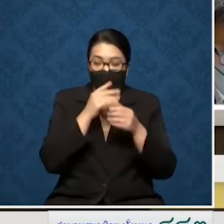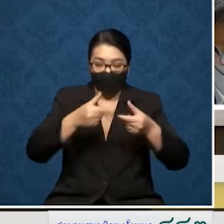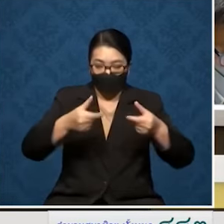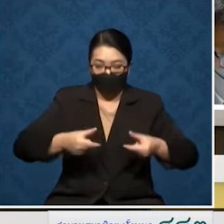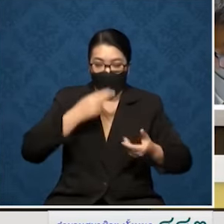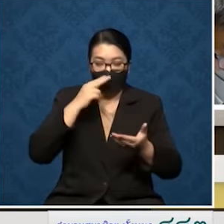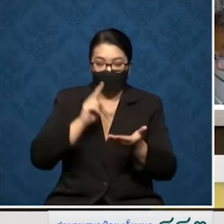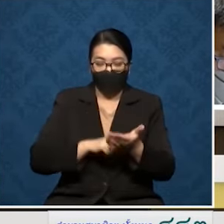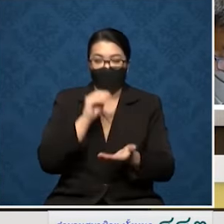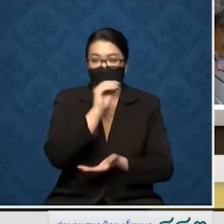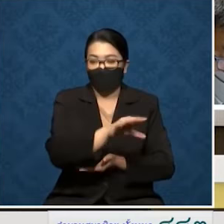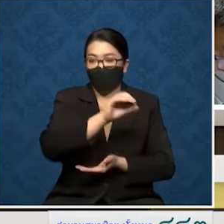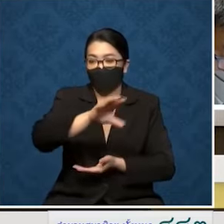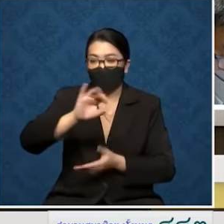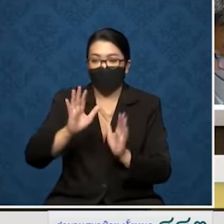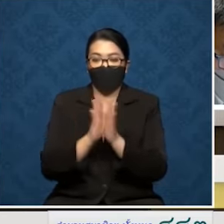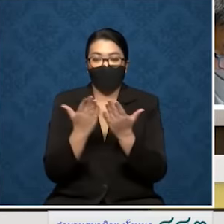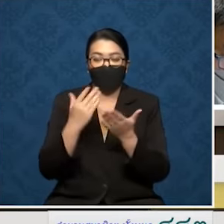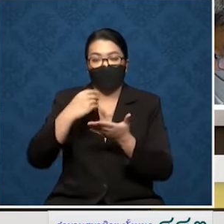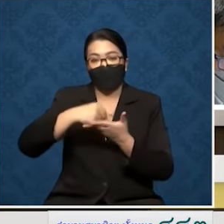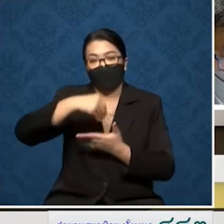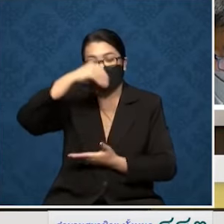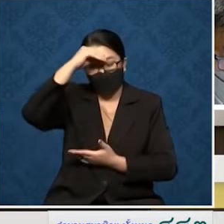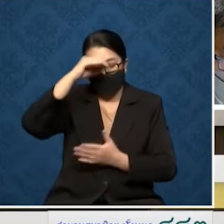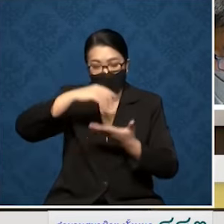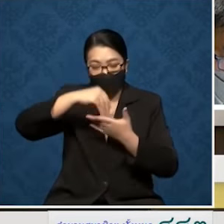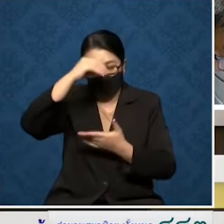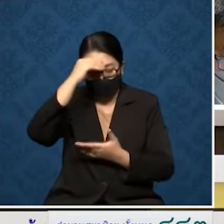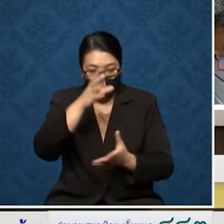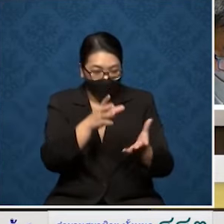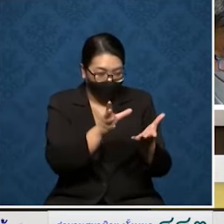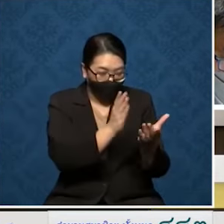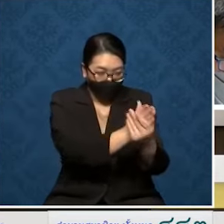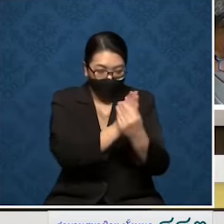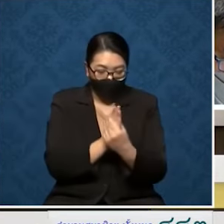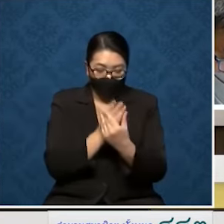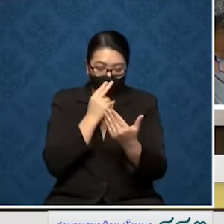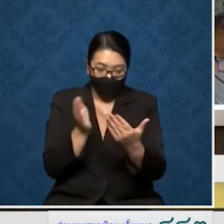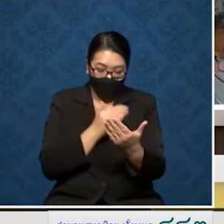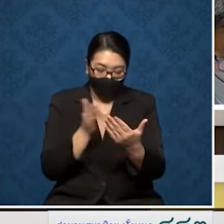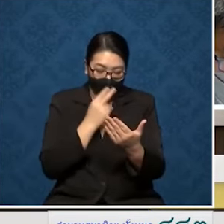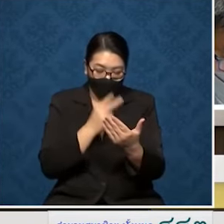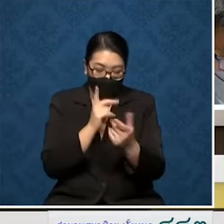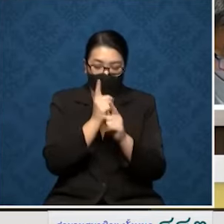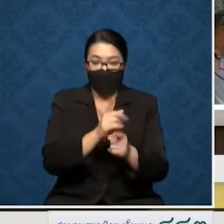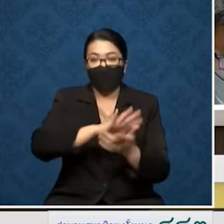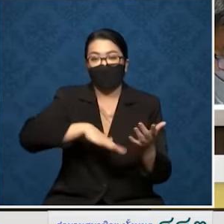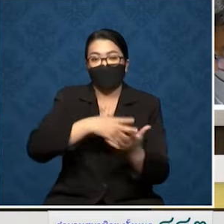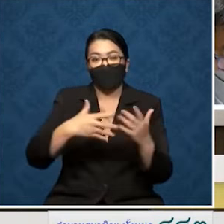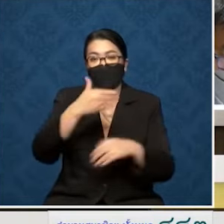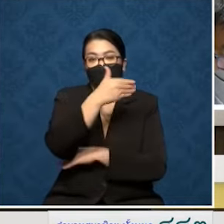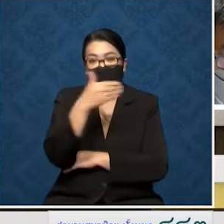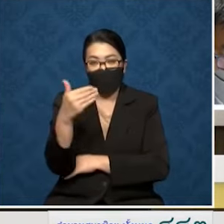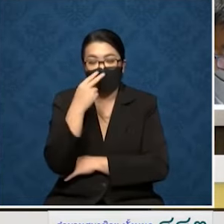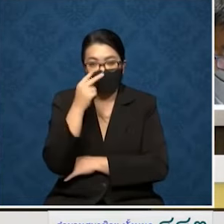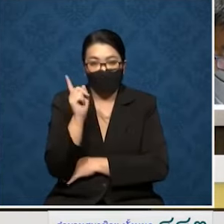อสมุดของสถาบันการศึกษานะครับเพื่อให้นักศึกษาได้เรียนรู้เรื่องของการปฏิรูปประเทศตามยุทธศาสตร์ชาติด้วยครับ